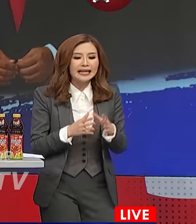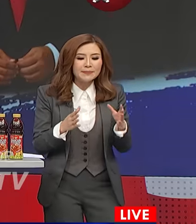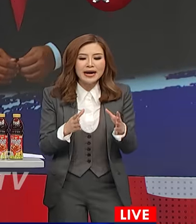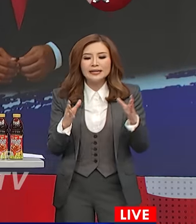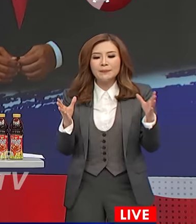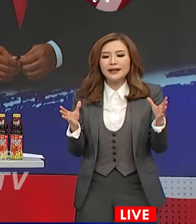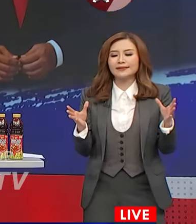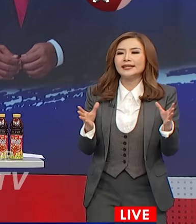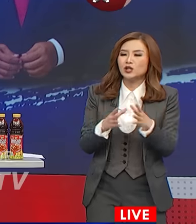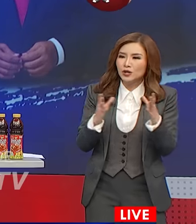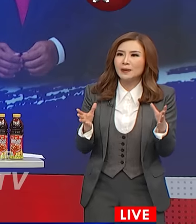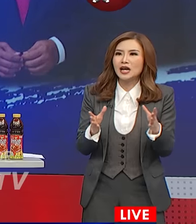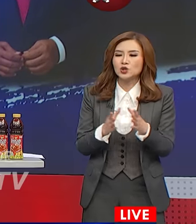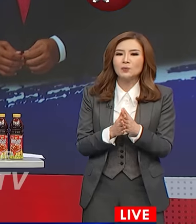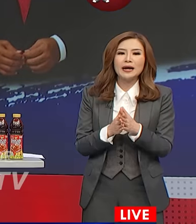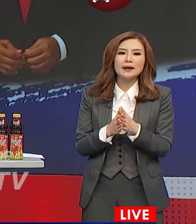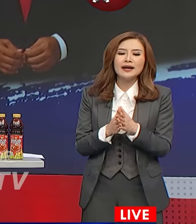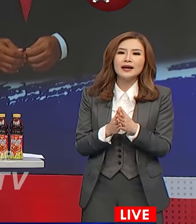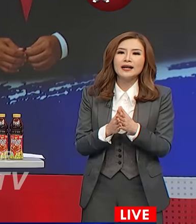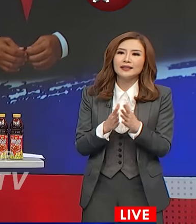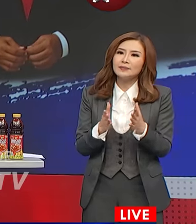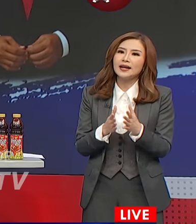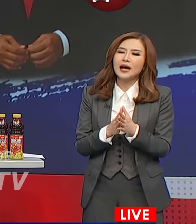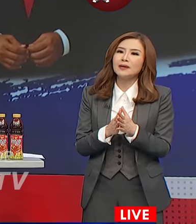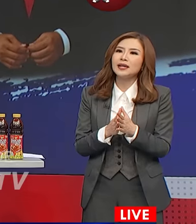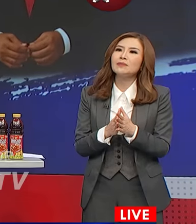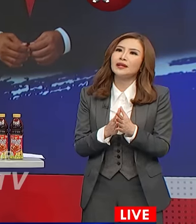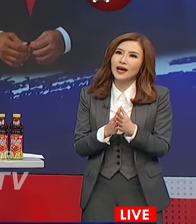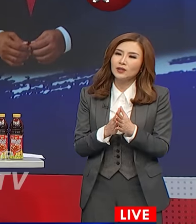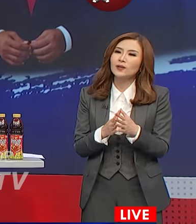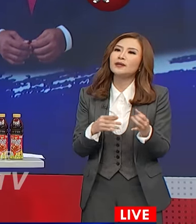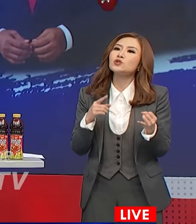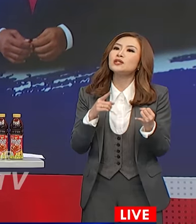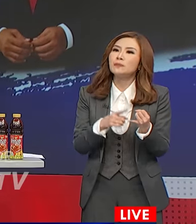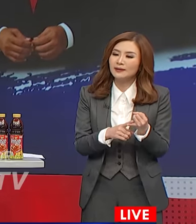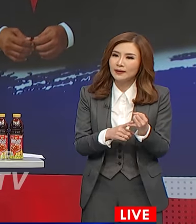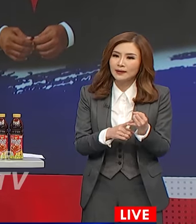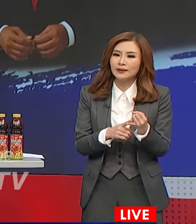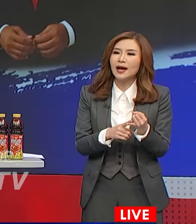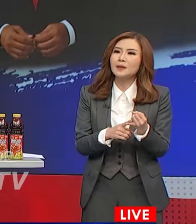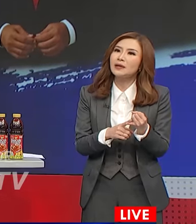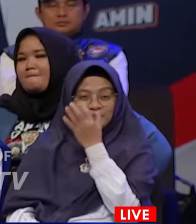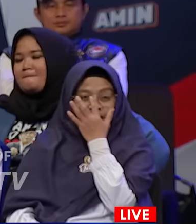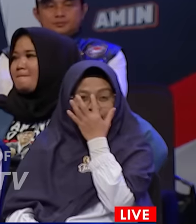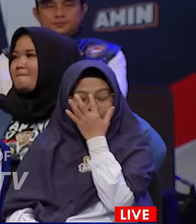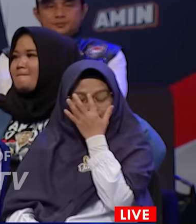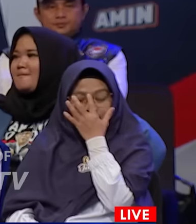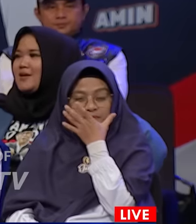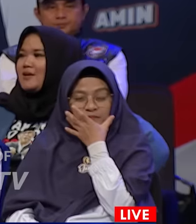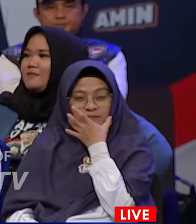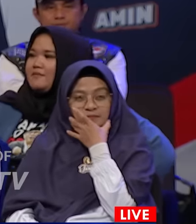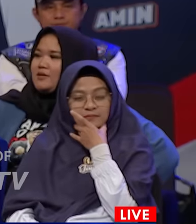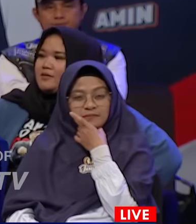selama l debat yang sudah berlangsung Bagaimana tim dari Amin ini melihat kontribusi debat terhadap pilihan dari